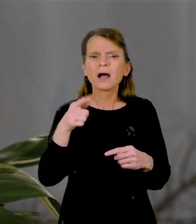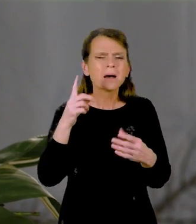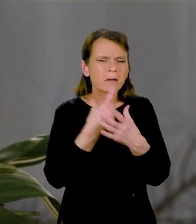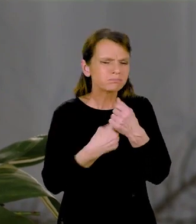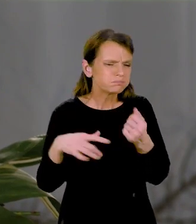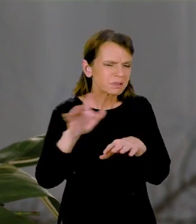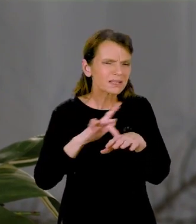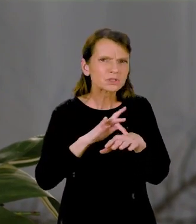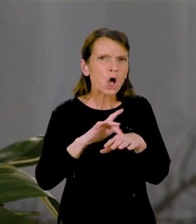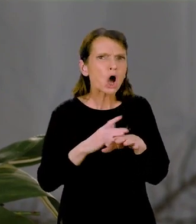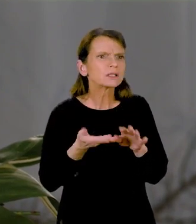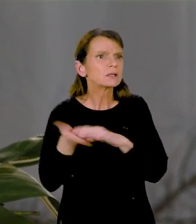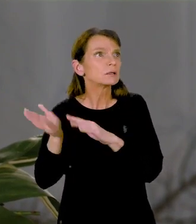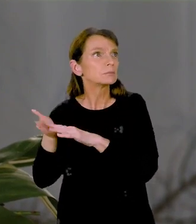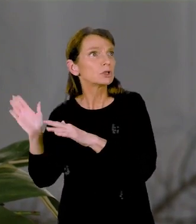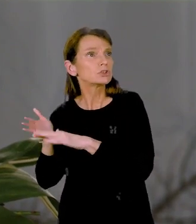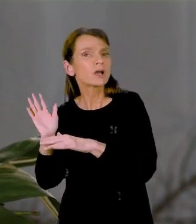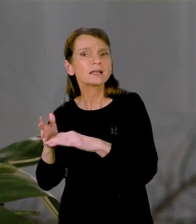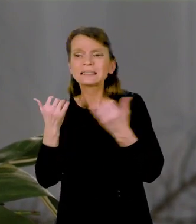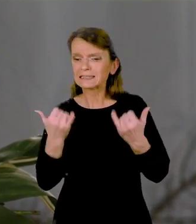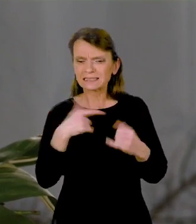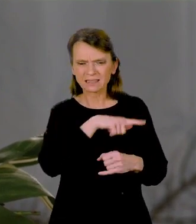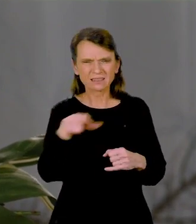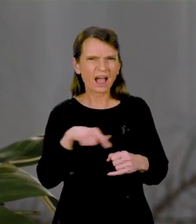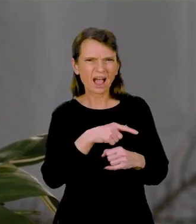Praznoti ubežati, ki zdanje mori.